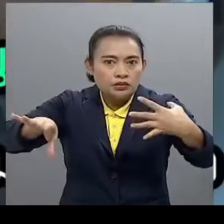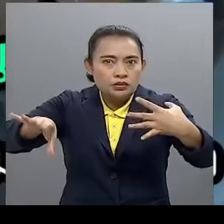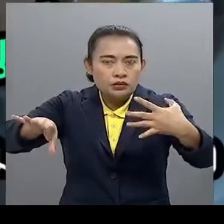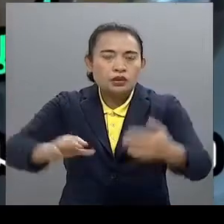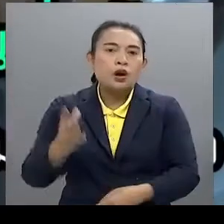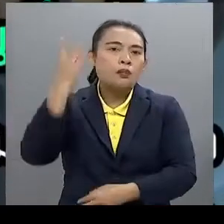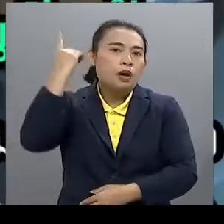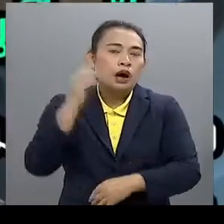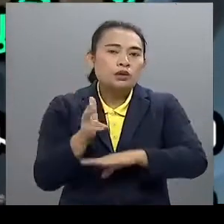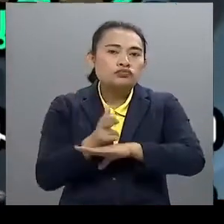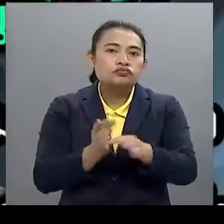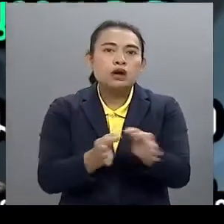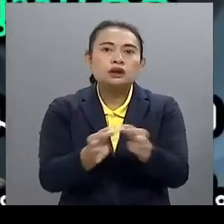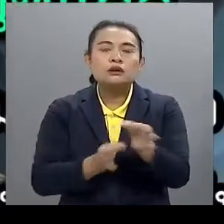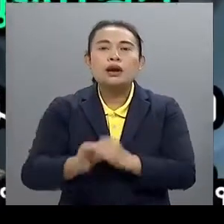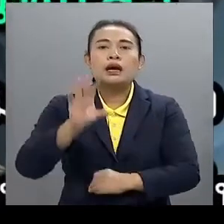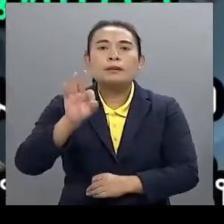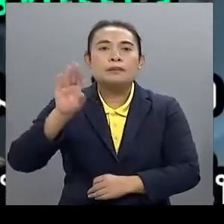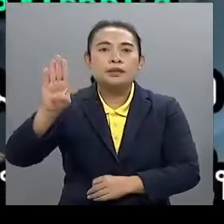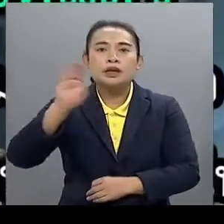แสนเจ็ดหมื่นบาทแต่ถูกตั้งข้อสงสัยว่าน้อยกว่าความเป็นจริงแล้วก็จะใช้เงินผิดวัตถุประสงค์เมื่อวานนี้ค่ะช้อนก็ได้โพสต์คลิปที่แจ้งผ่านFace Book